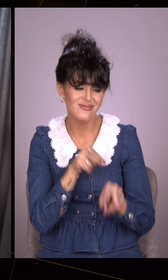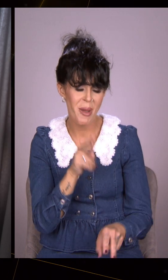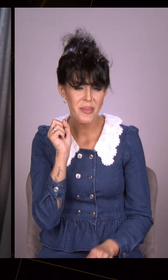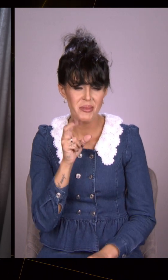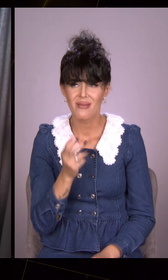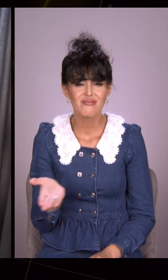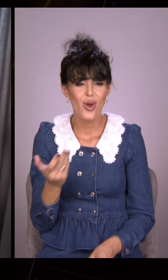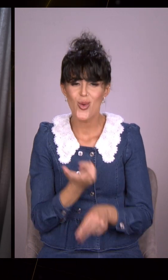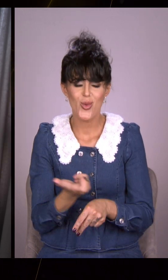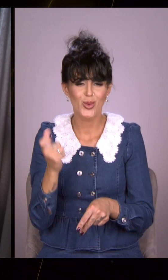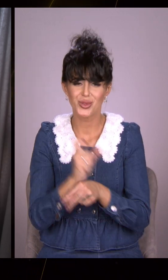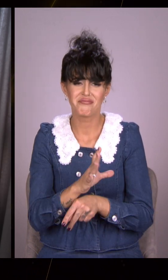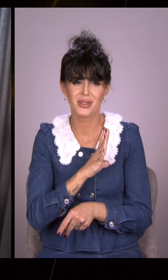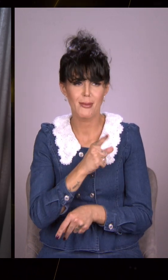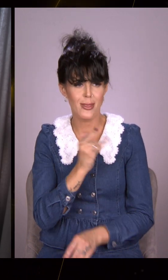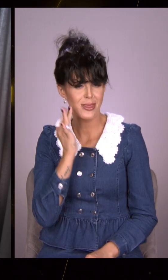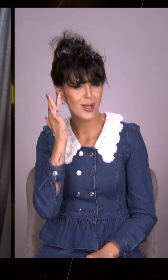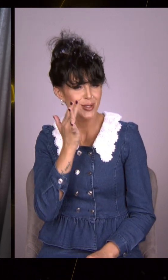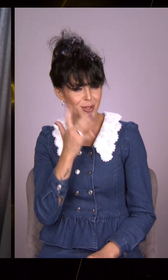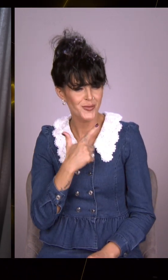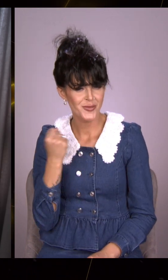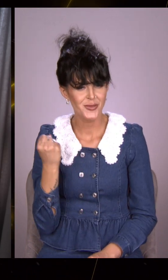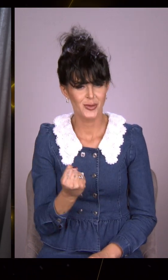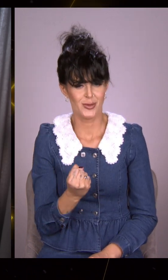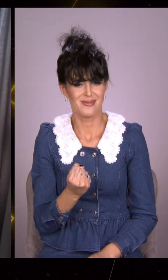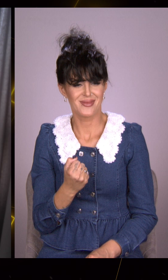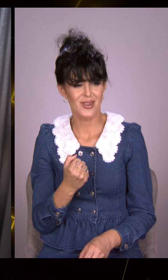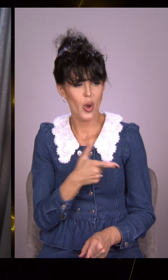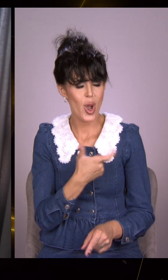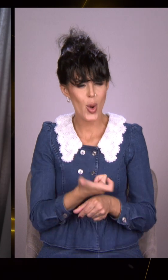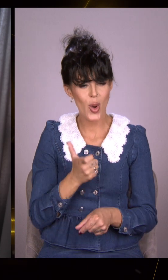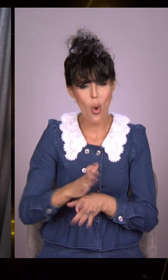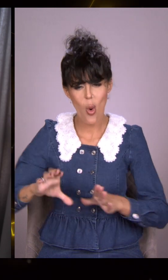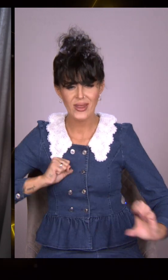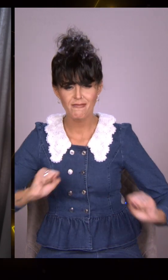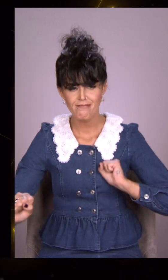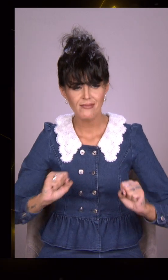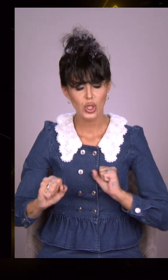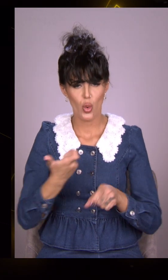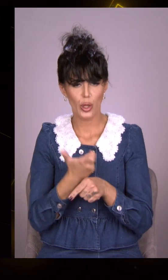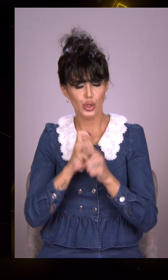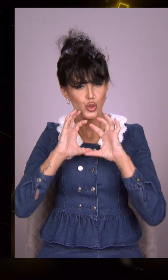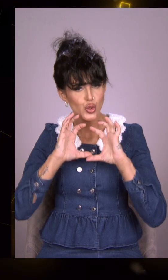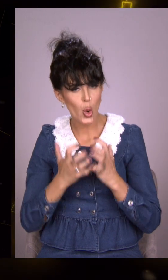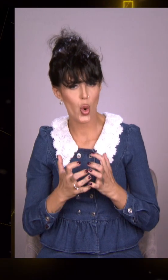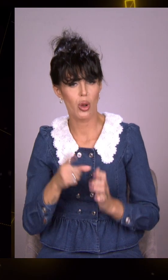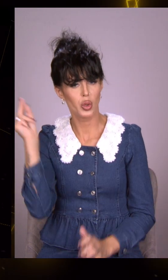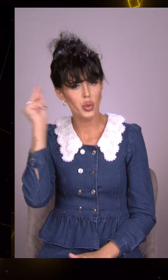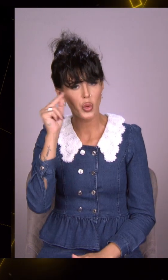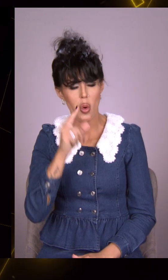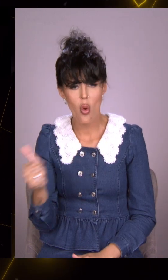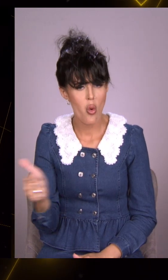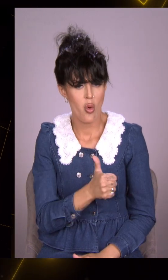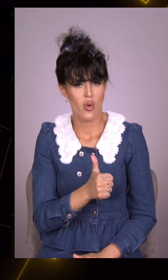дуже надійний, такий організований, серйозний. Він гарно дуже навчався і в школі.